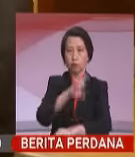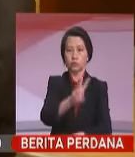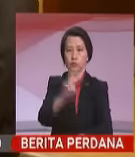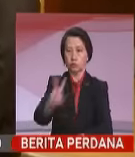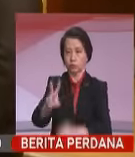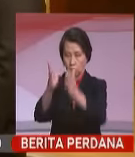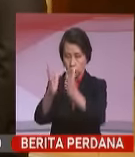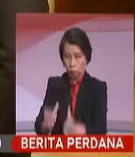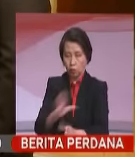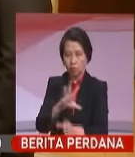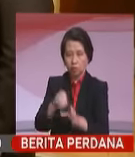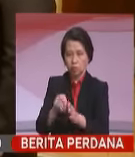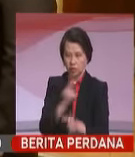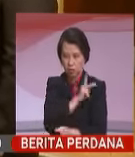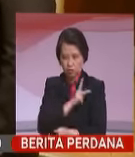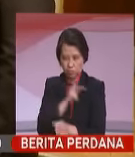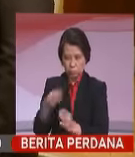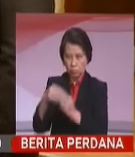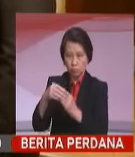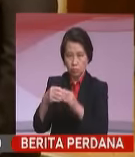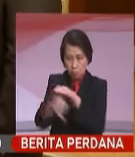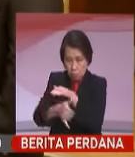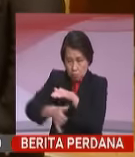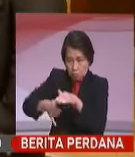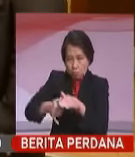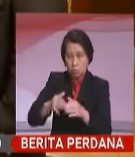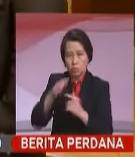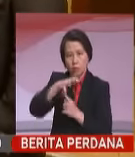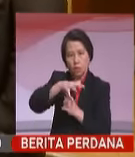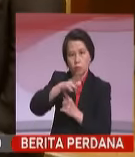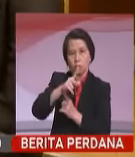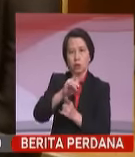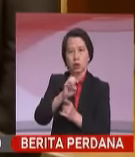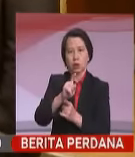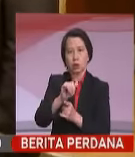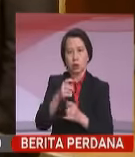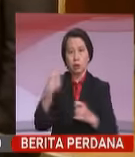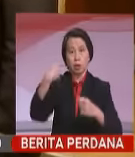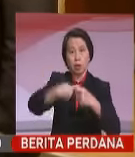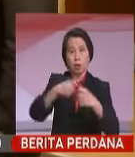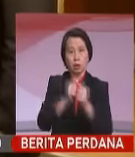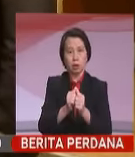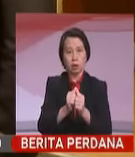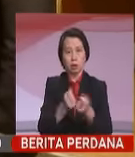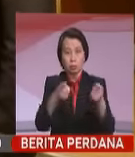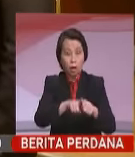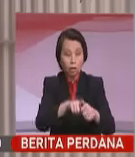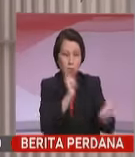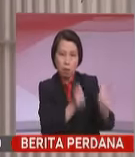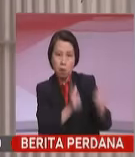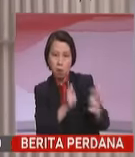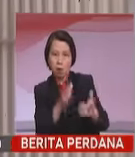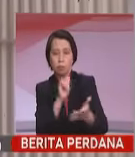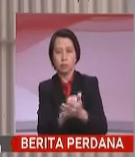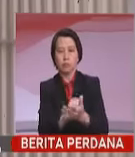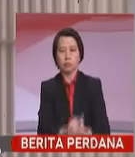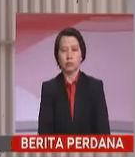individu termasuk dalang utama penyeludupan Daun Ketum yang berkait insiden tembakan itu.